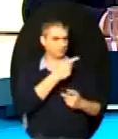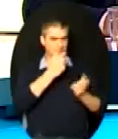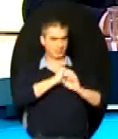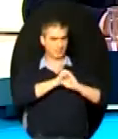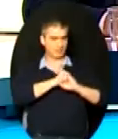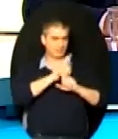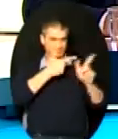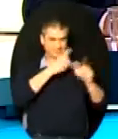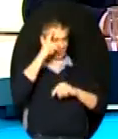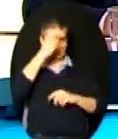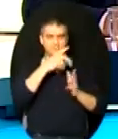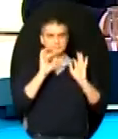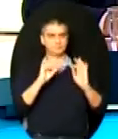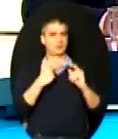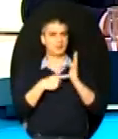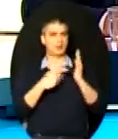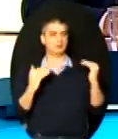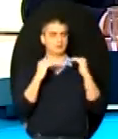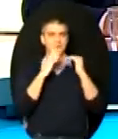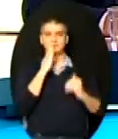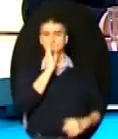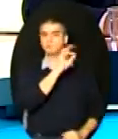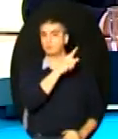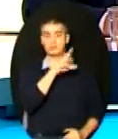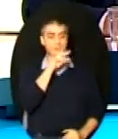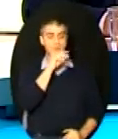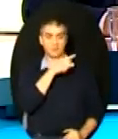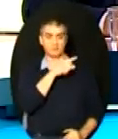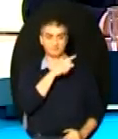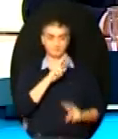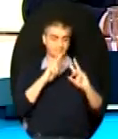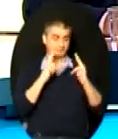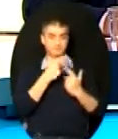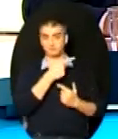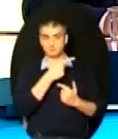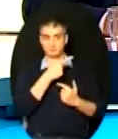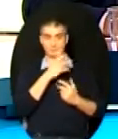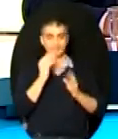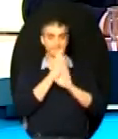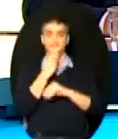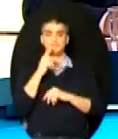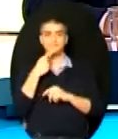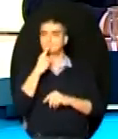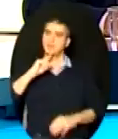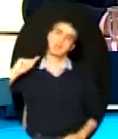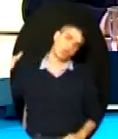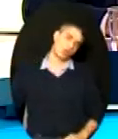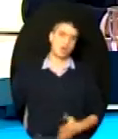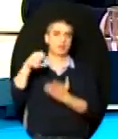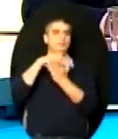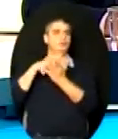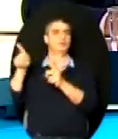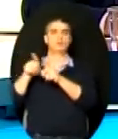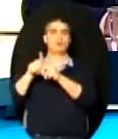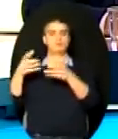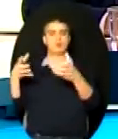אביב הוא קלאסי בשביל להראות את ההשוואה ואת הצביעות הזאת. אתם מתייחסים בציבור, עם הטרור היהודי, אתם מתייחסים לכל המתיישבים,